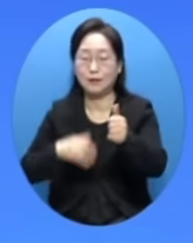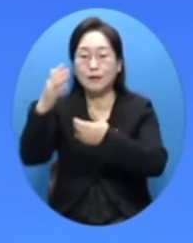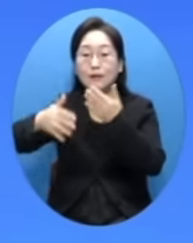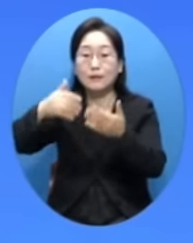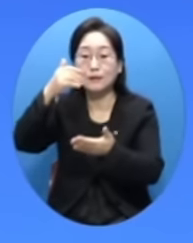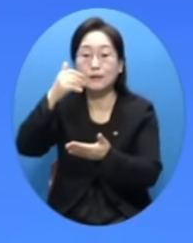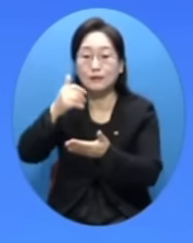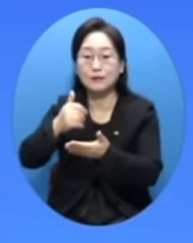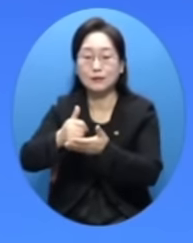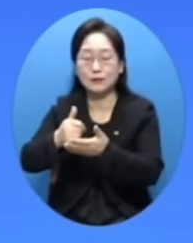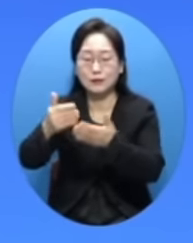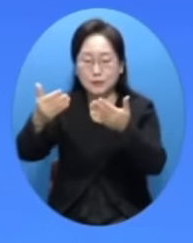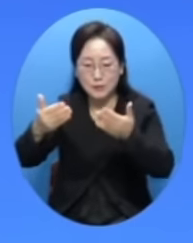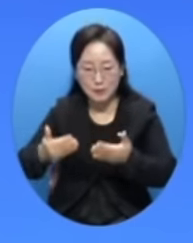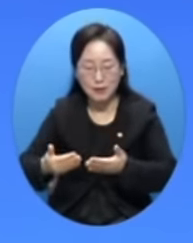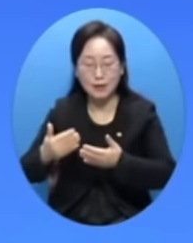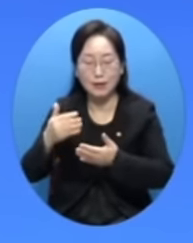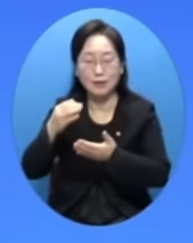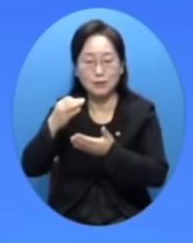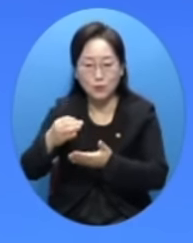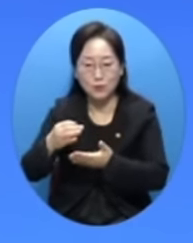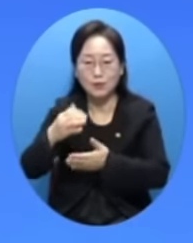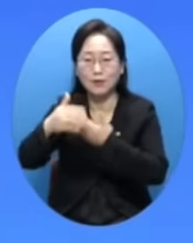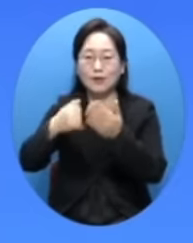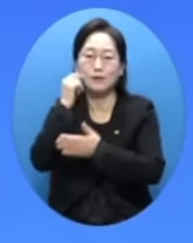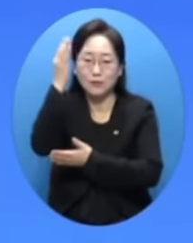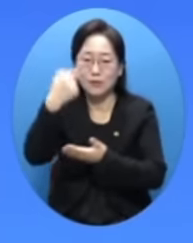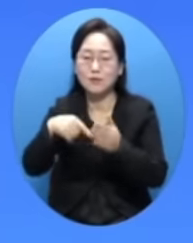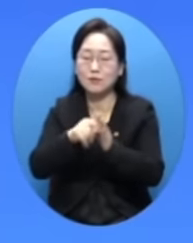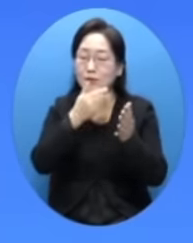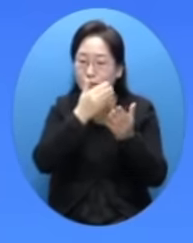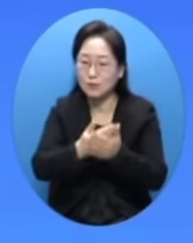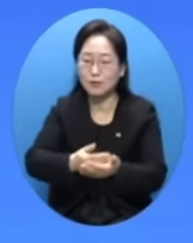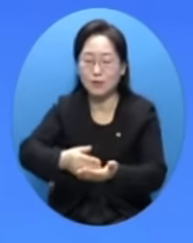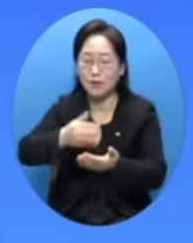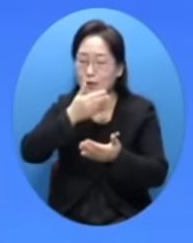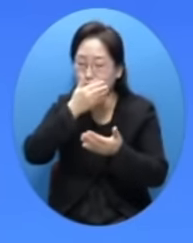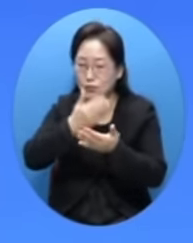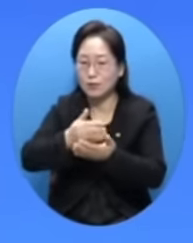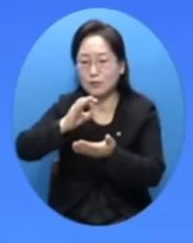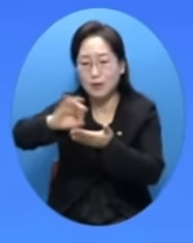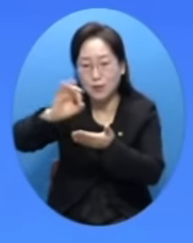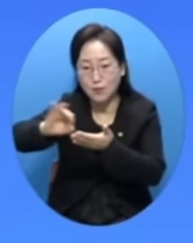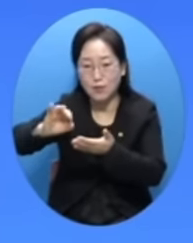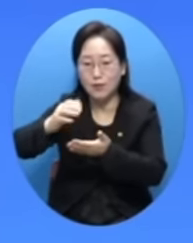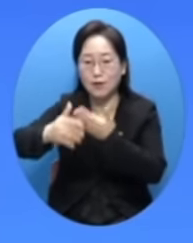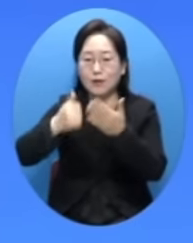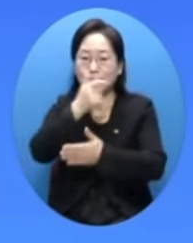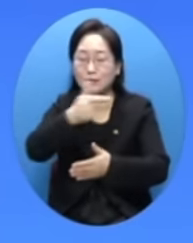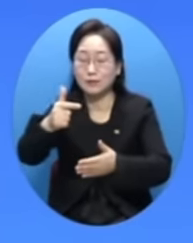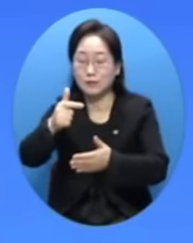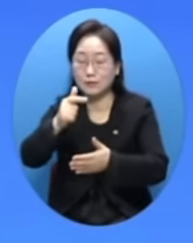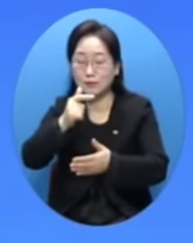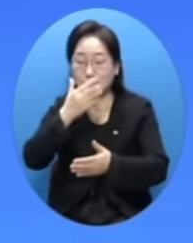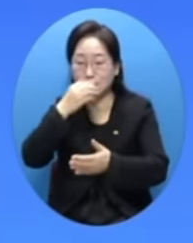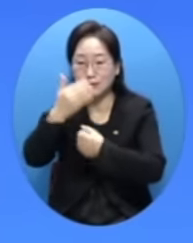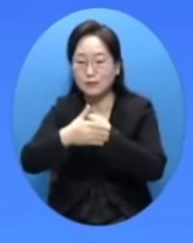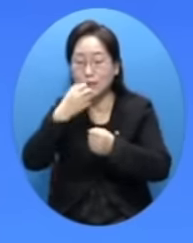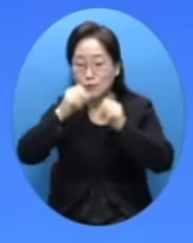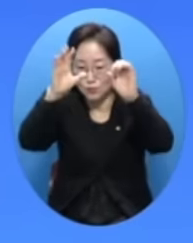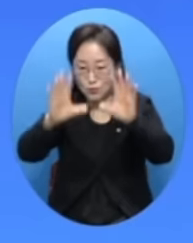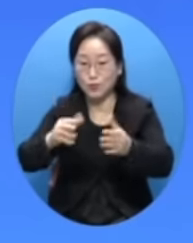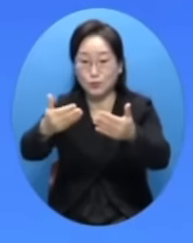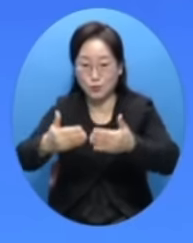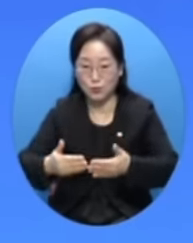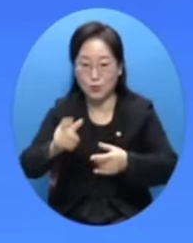앞에서 받은 그 질을 하나 서 귀하게 값지게 쓸 때 하나님께서 더 큰 나 축복을 주시고 더 큰 상업을